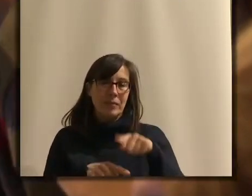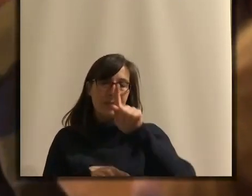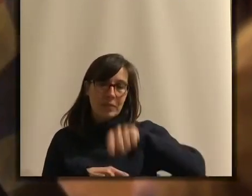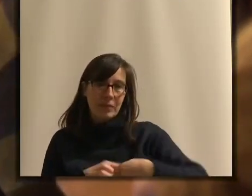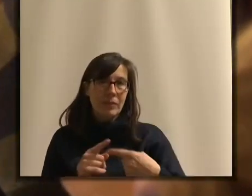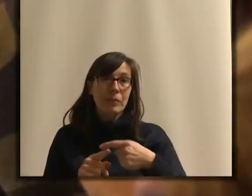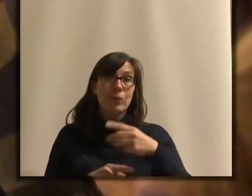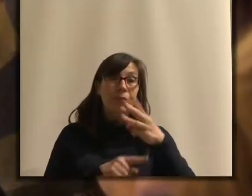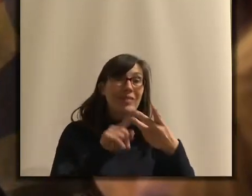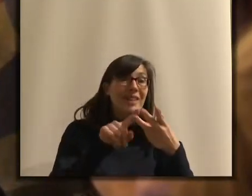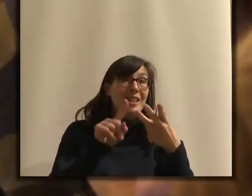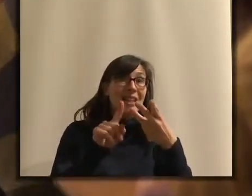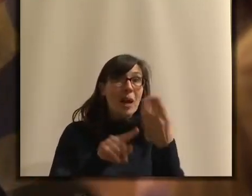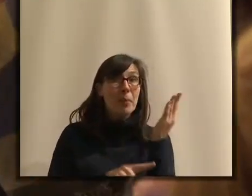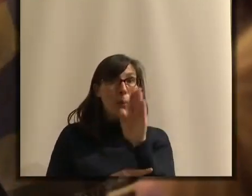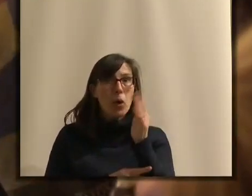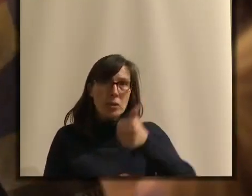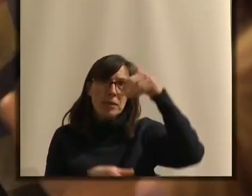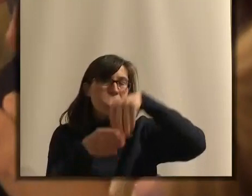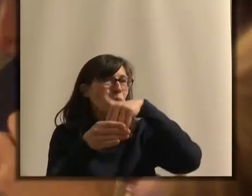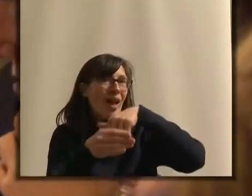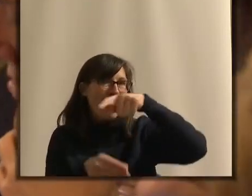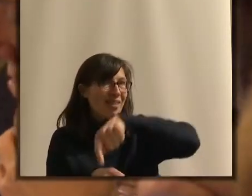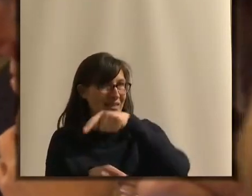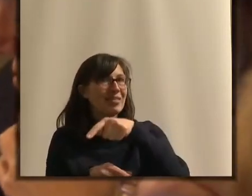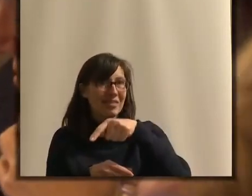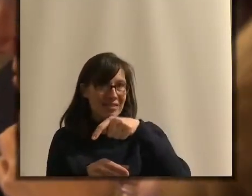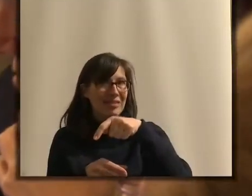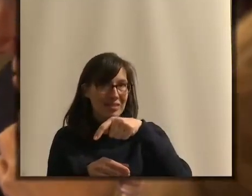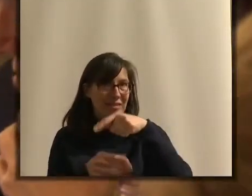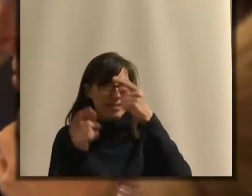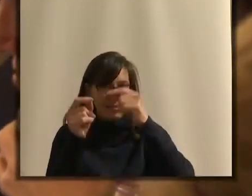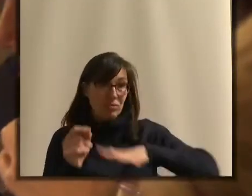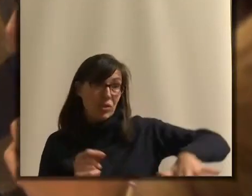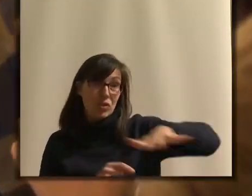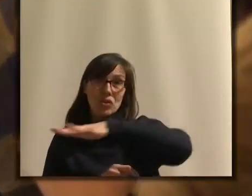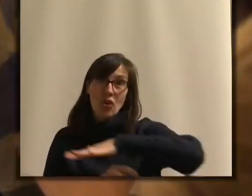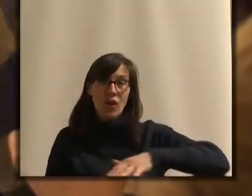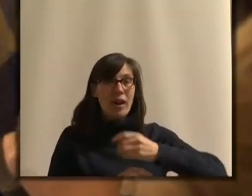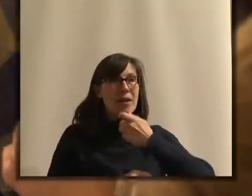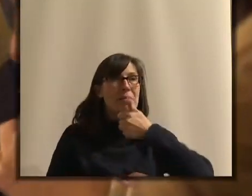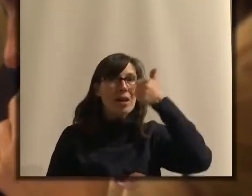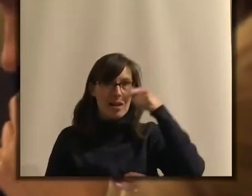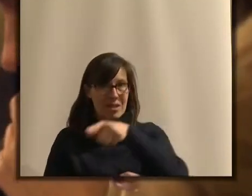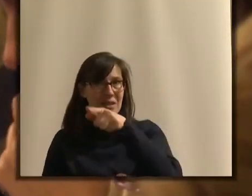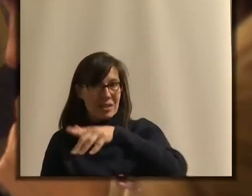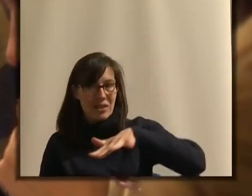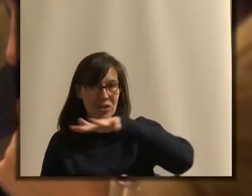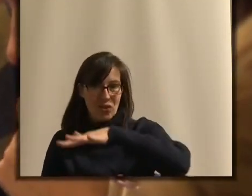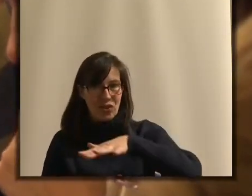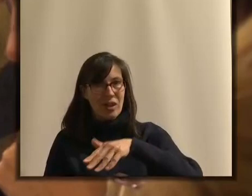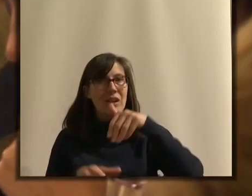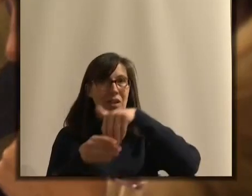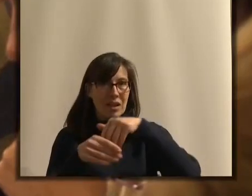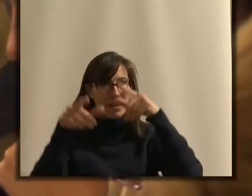ser la tercera proposta més votada als pressupostos participatius d'aquests barris que van votar col·locar aquestes plaques en aquest equipament i per